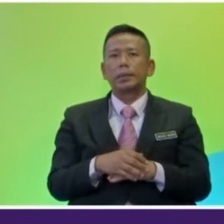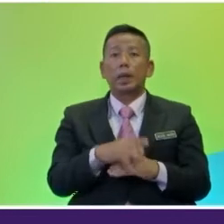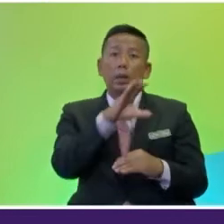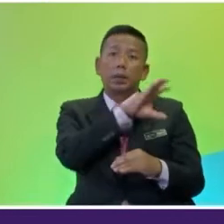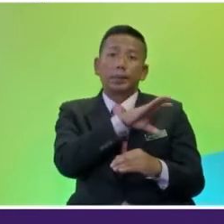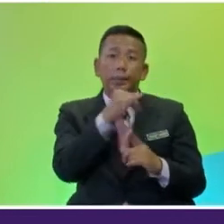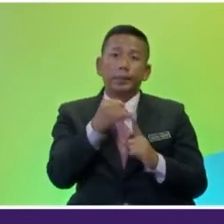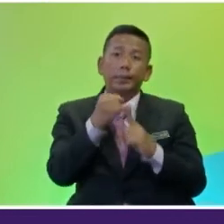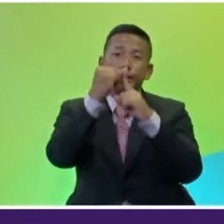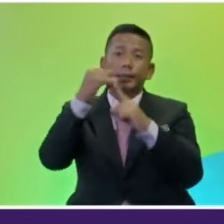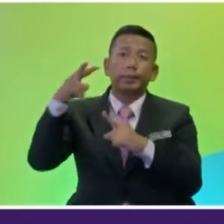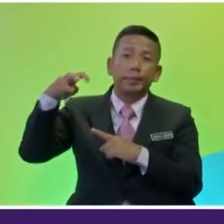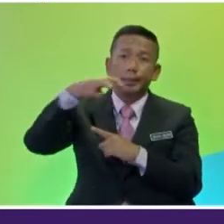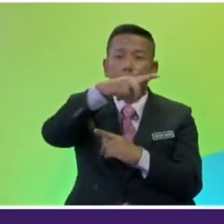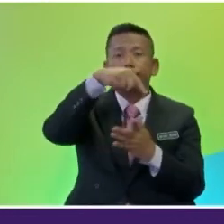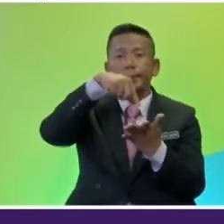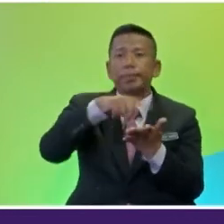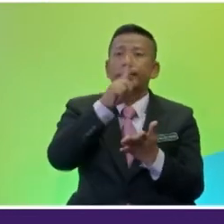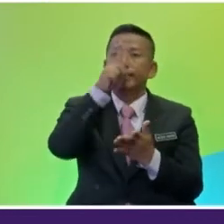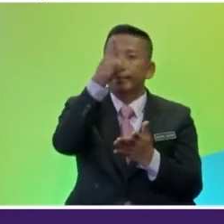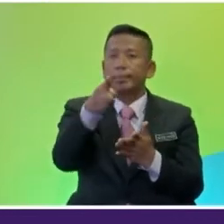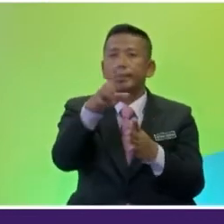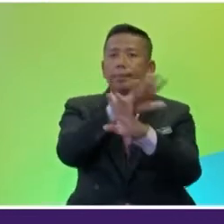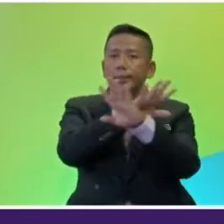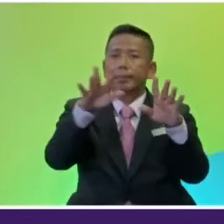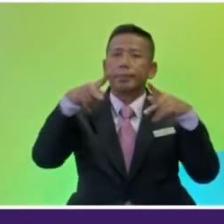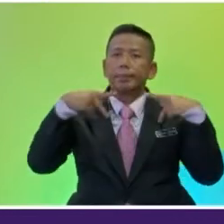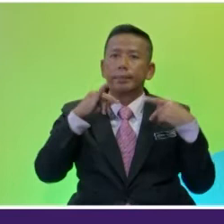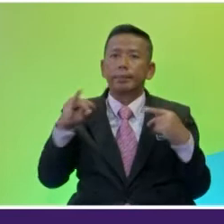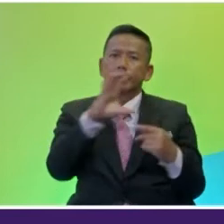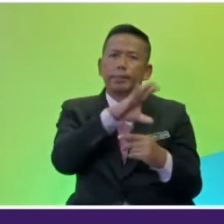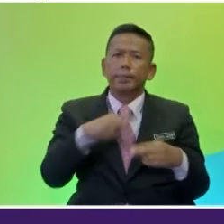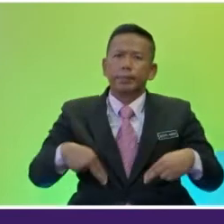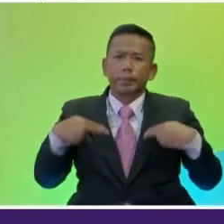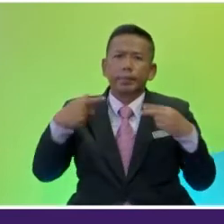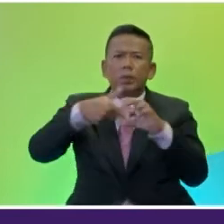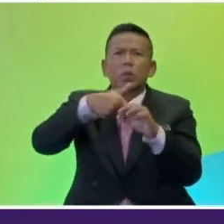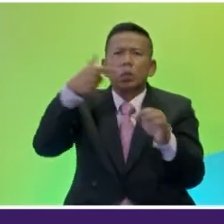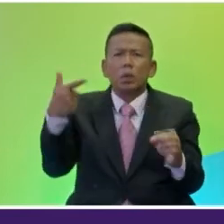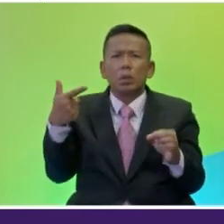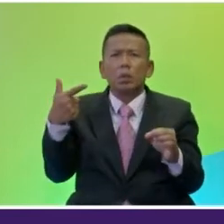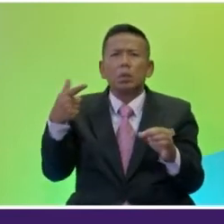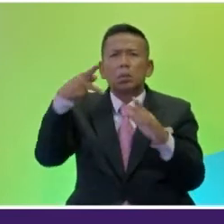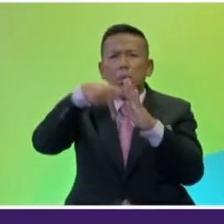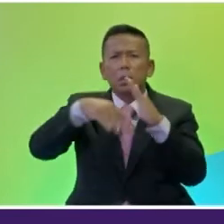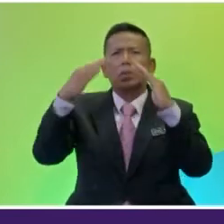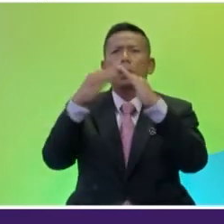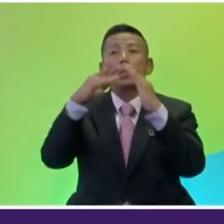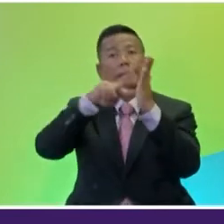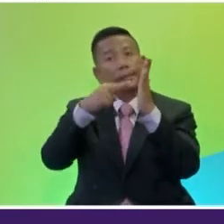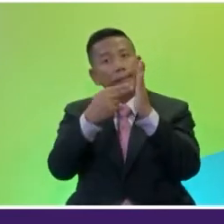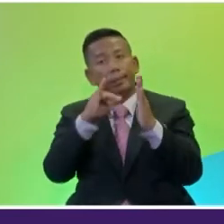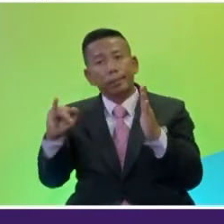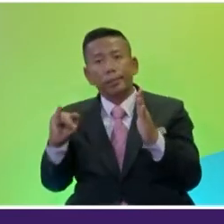istimewanya ini sebenarnya tidak mempunyai ciri hidup di luar rumah Maksudnya